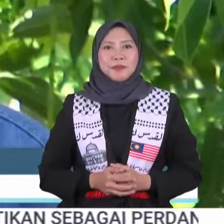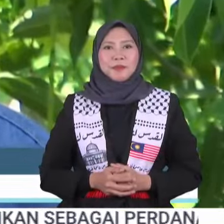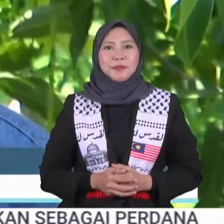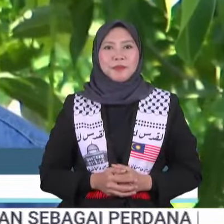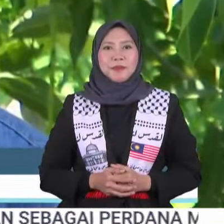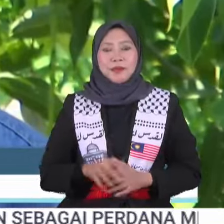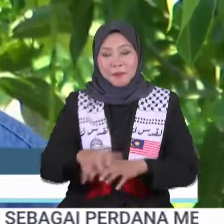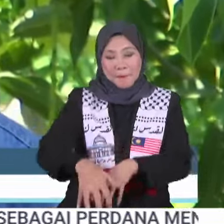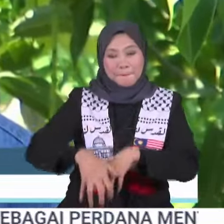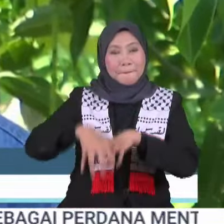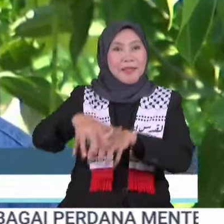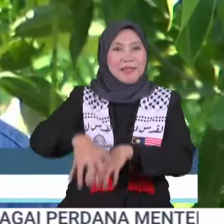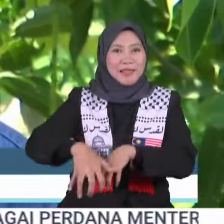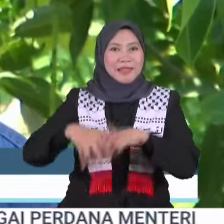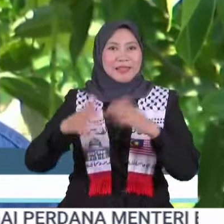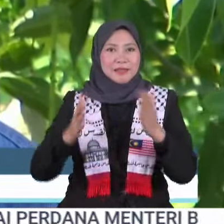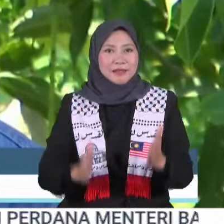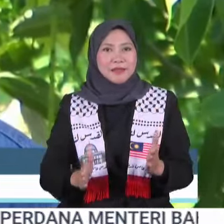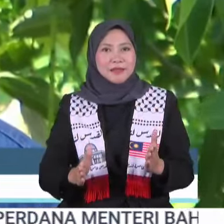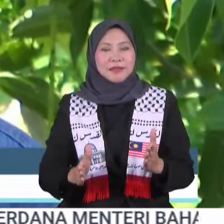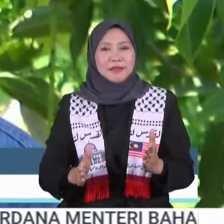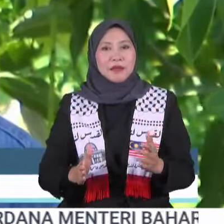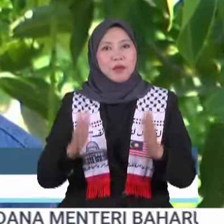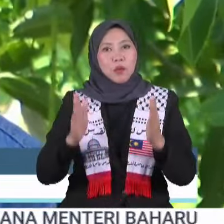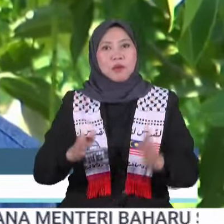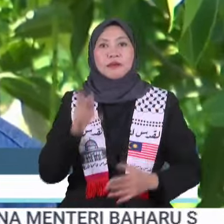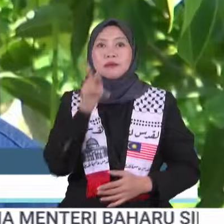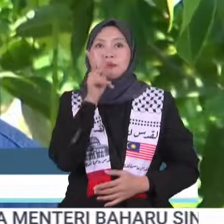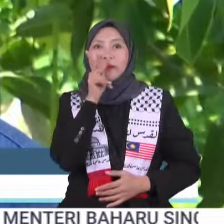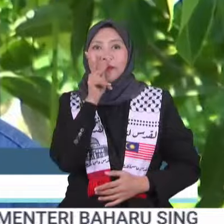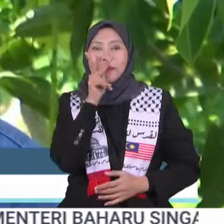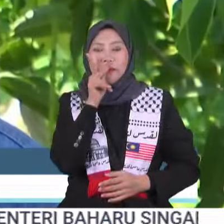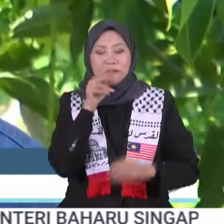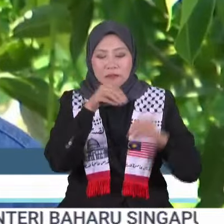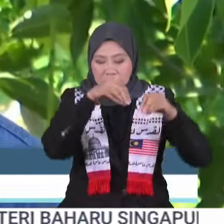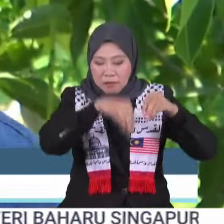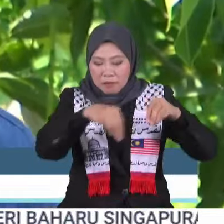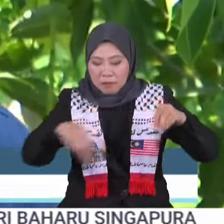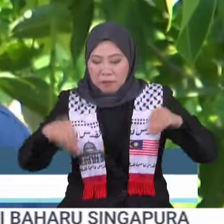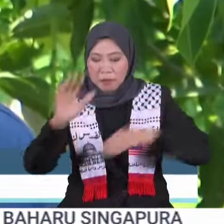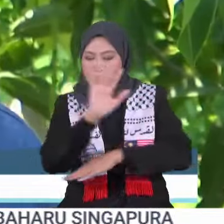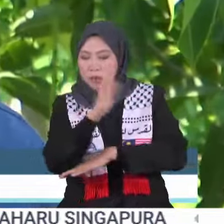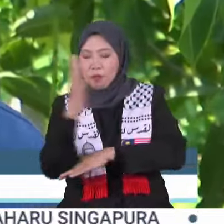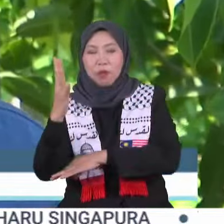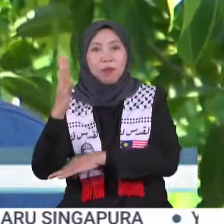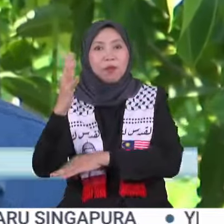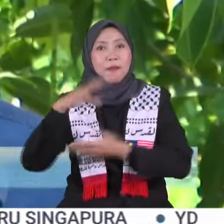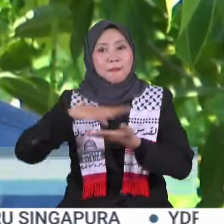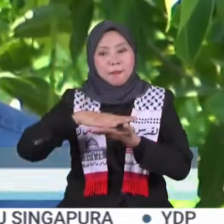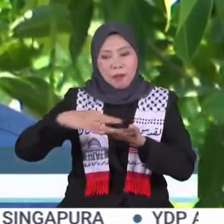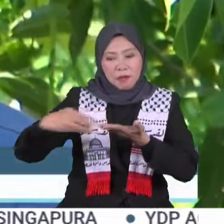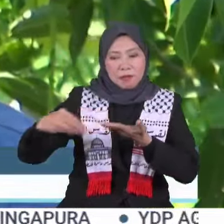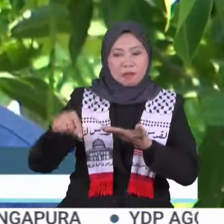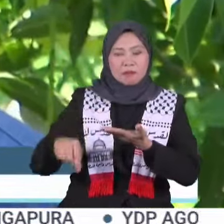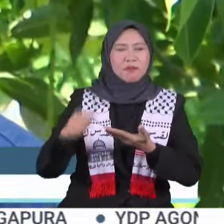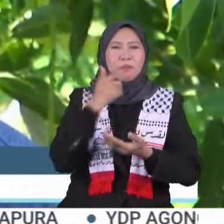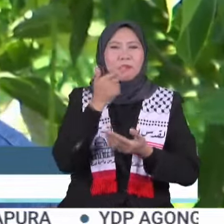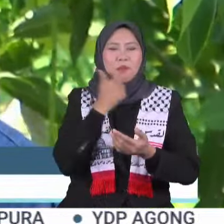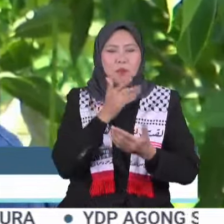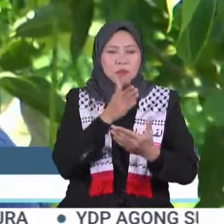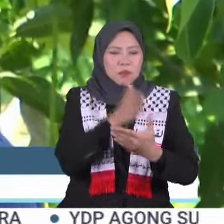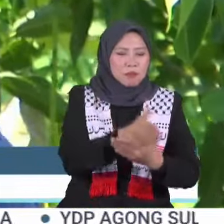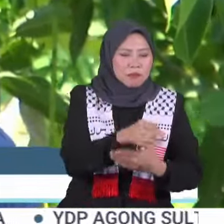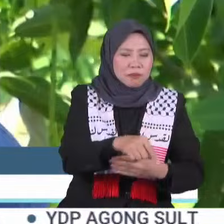Rugilah kalau petani, kalau orang Kedah tidak menanam harum manis. Sebab selain daripada dia orang ada padi, kita tak nak mengganggu kawasan tanaman